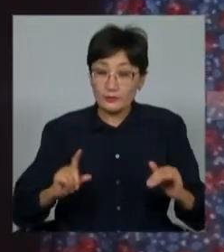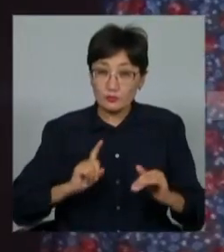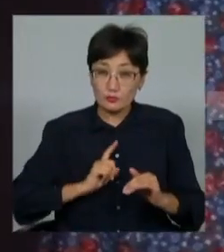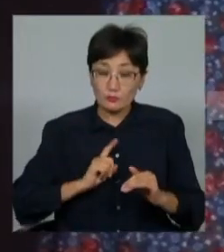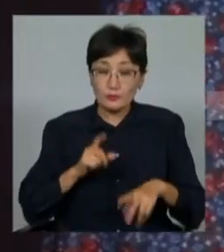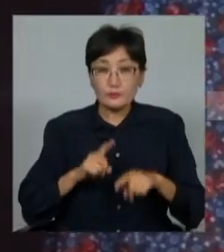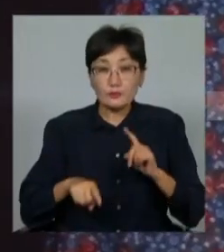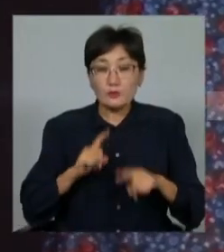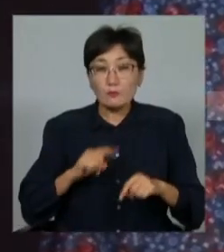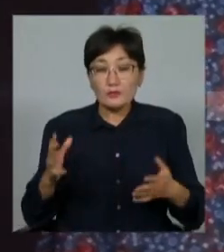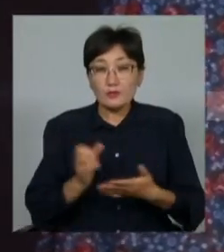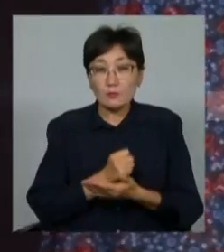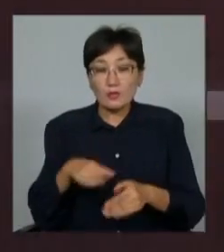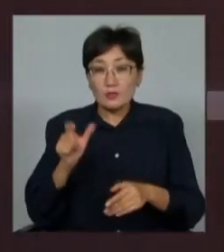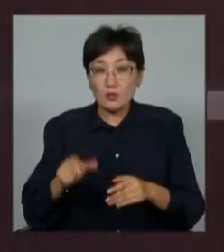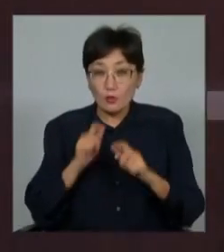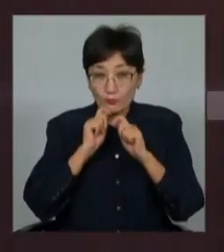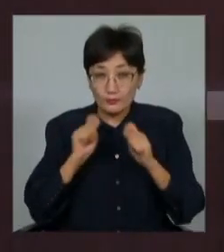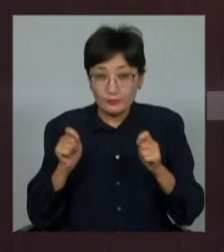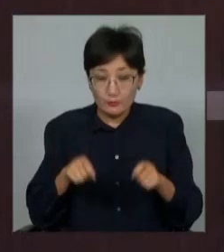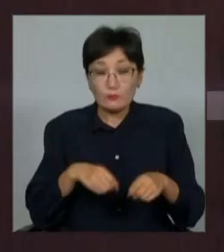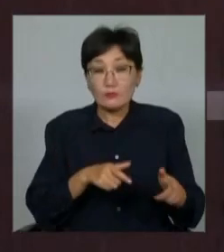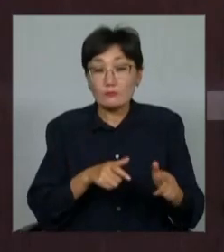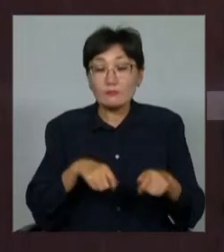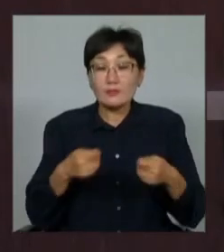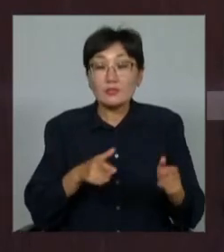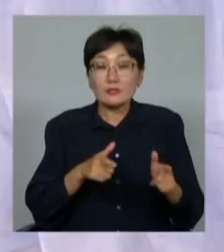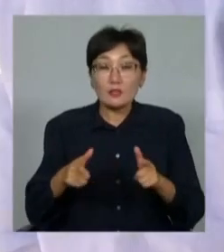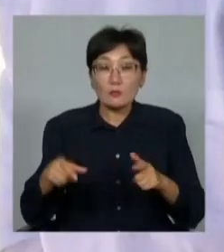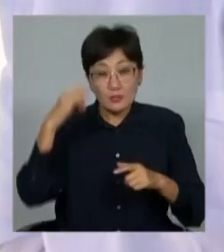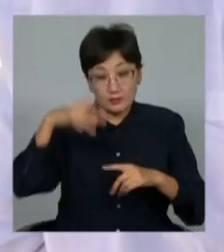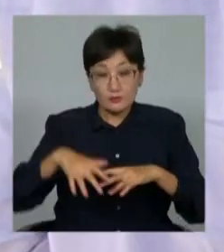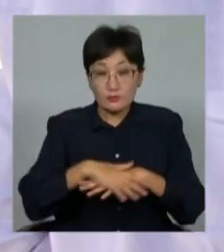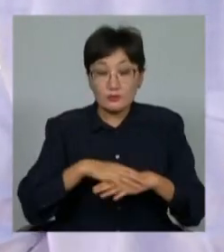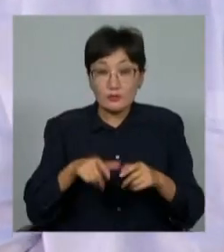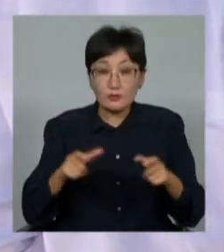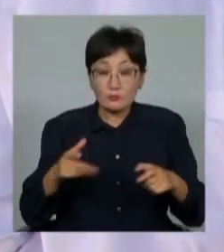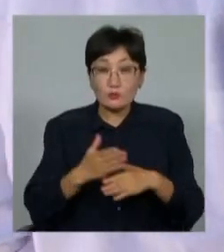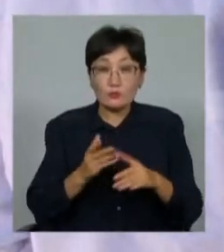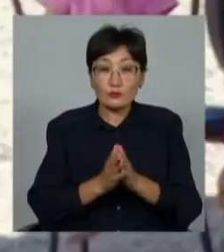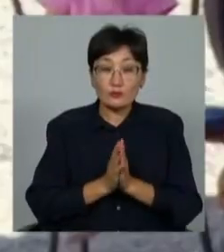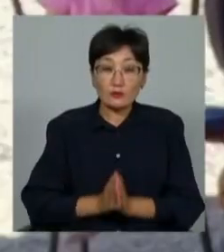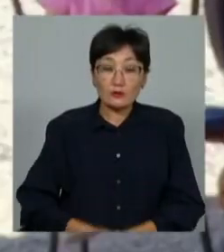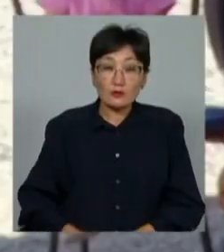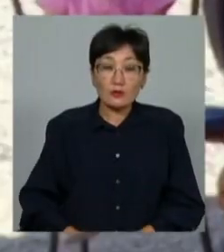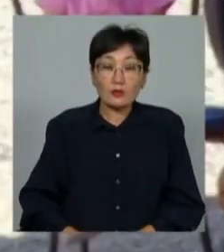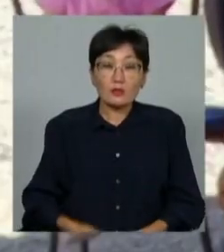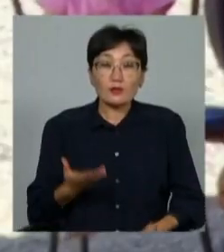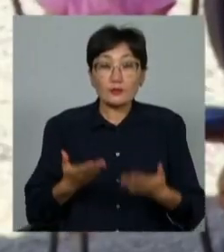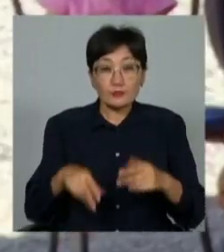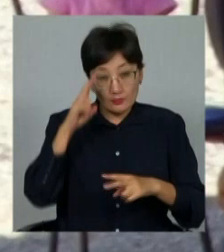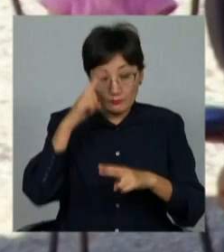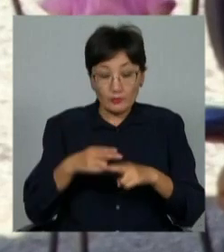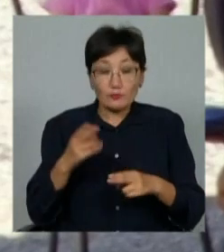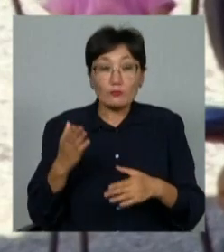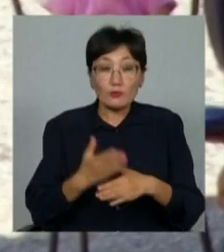отыр. Туыстары болса тапқан адамға тіпті сияқы беруге дайынбыз деп барша қазақ елінен көмек сұрауда. Бағамызды тауып көмектесуіне